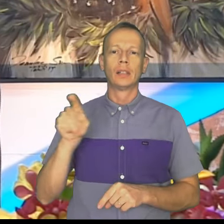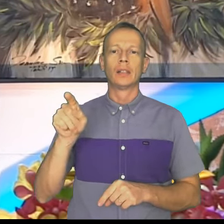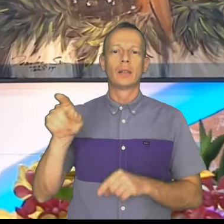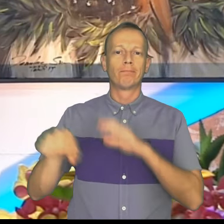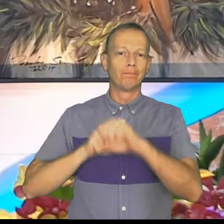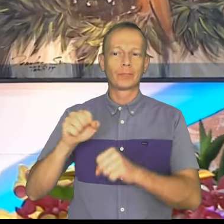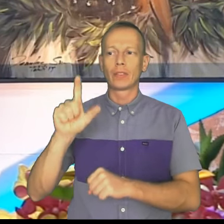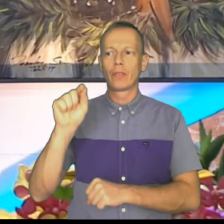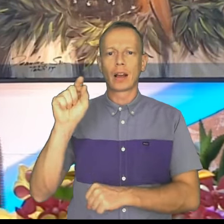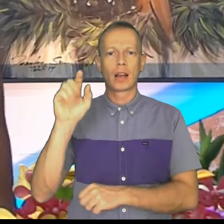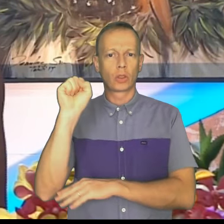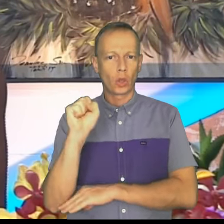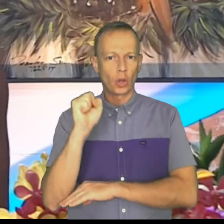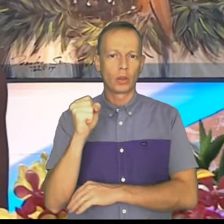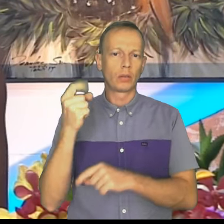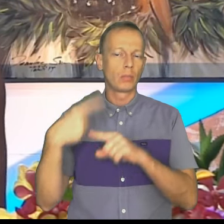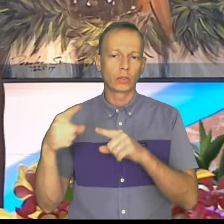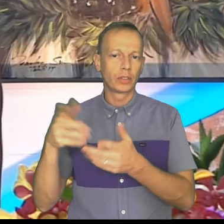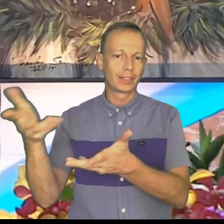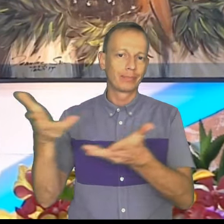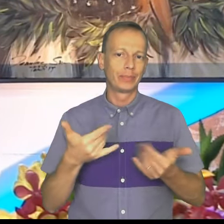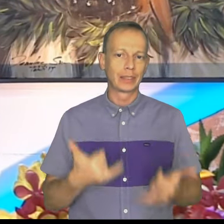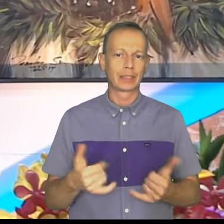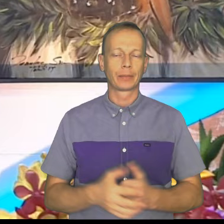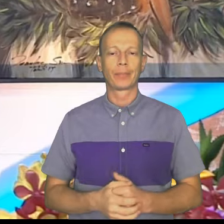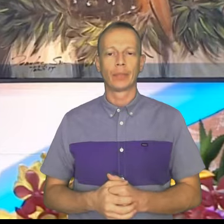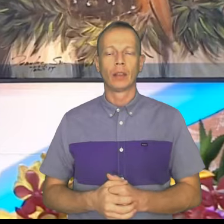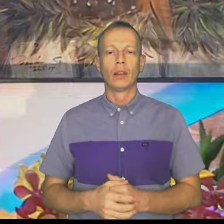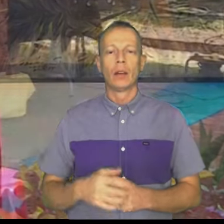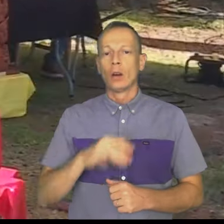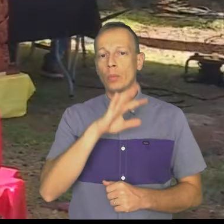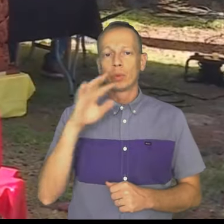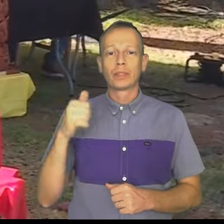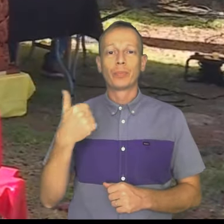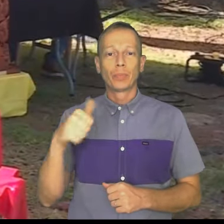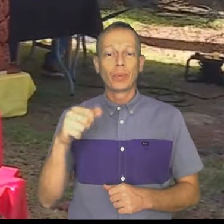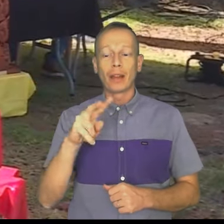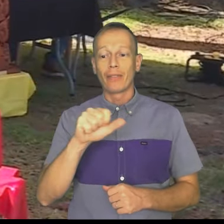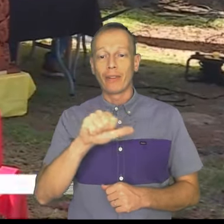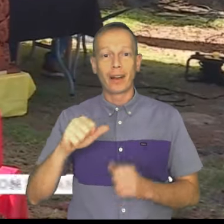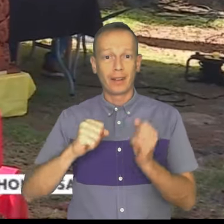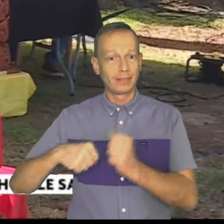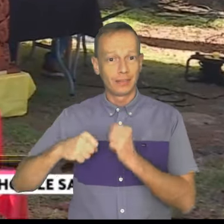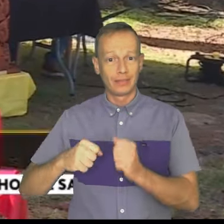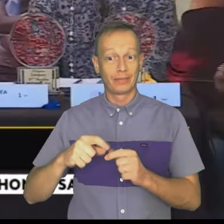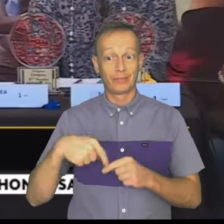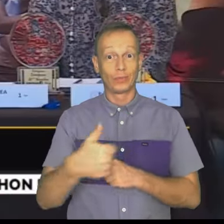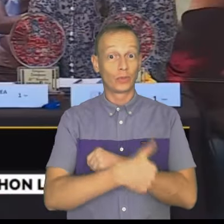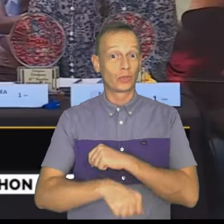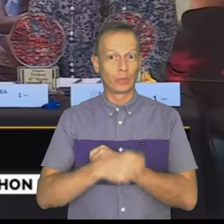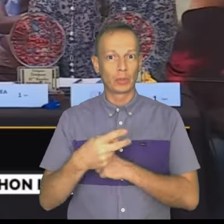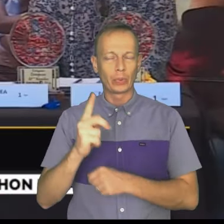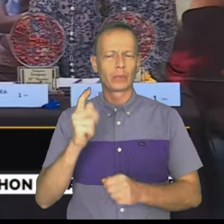tonnes de fret. En sport, la Polynésie première va assez dans un peu plus d'une semaine. Le 27 mars